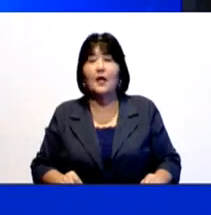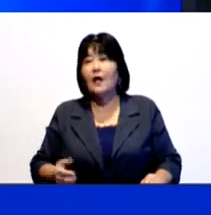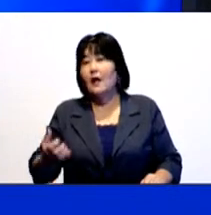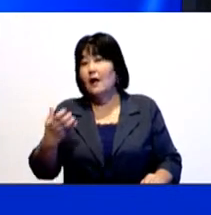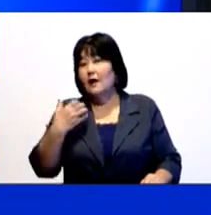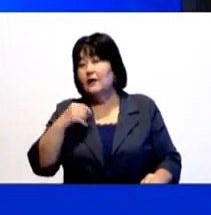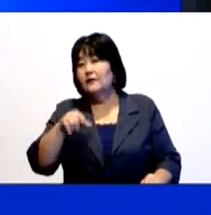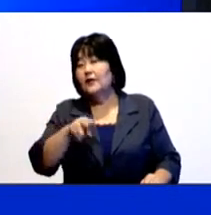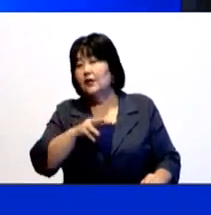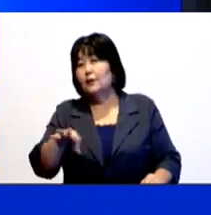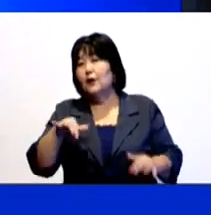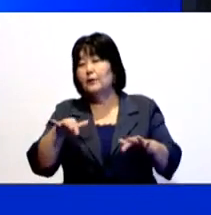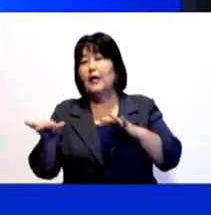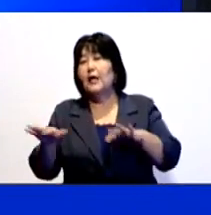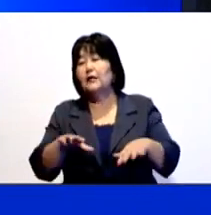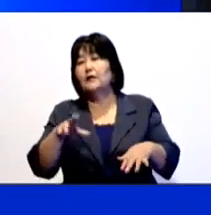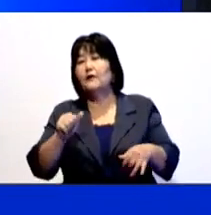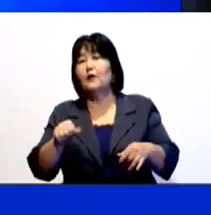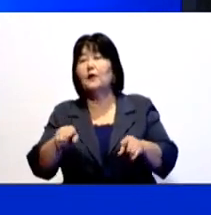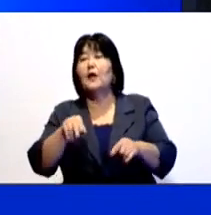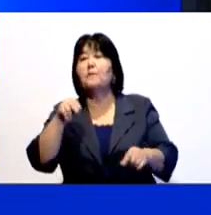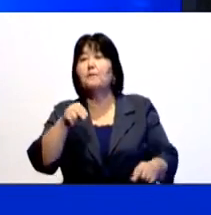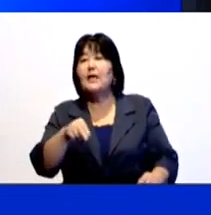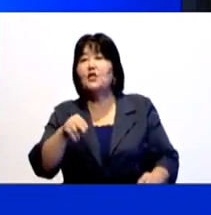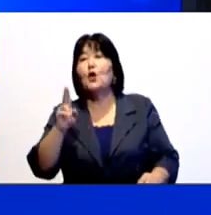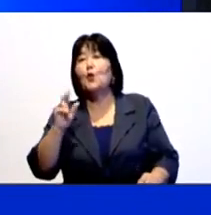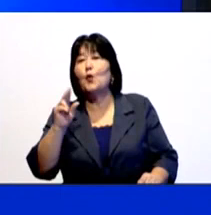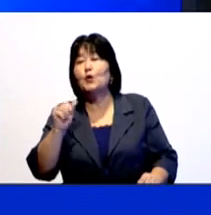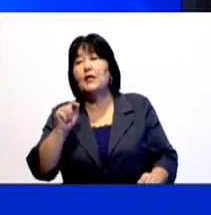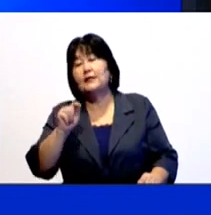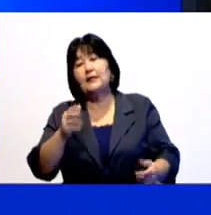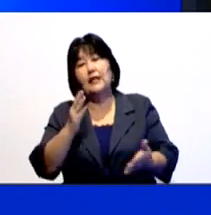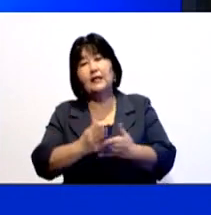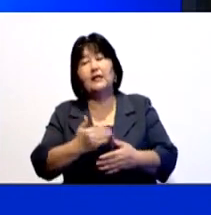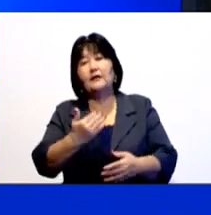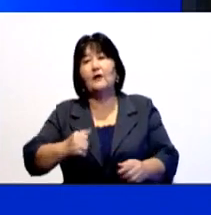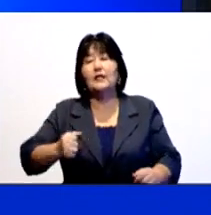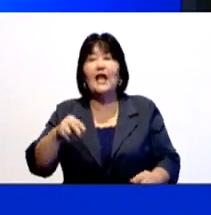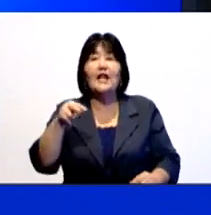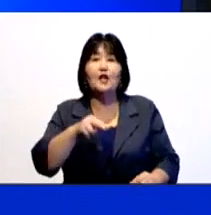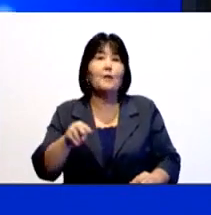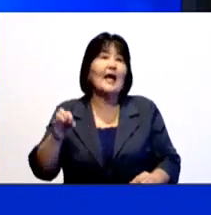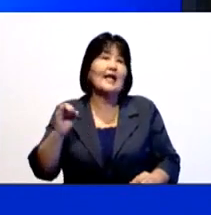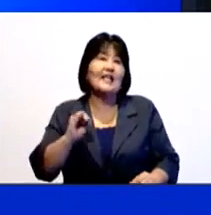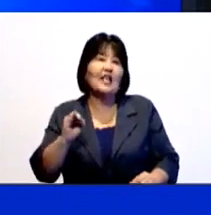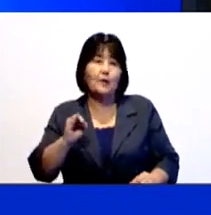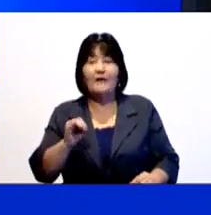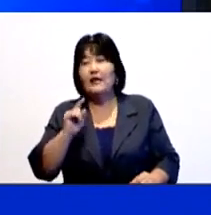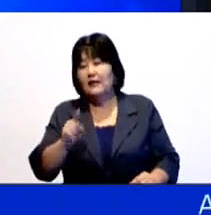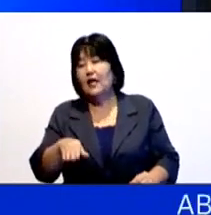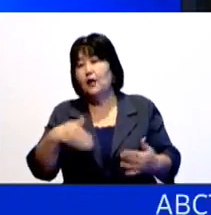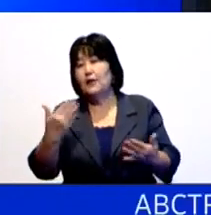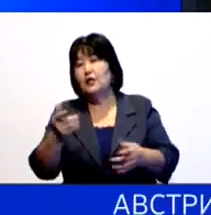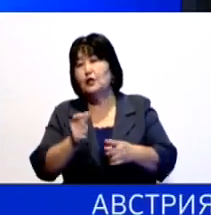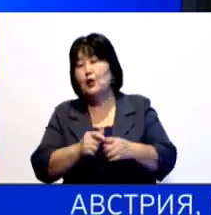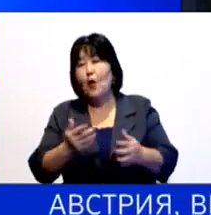Кызылорде в эти минуты проходит мероприятие в формате «Печь-куча». Там сейчас находится моя коллега Лимара Иргайбаева. Я передаю